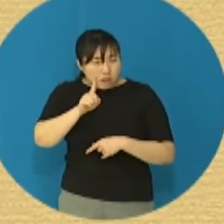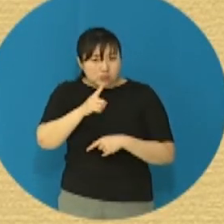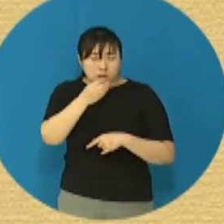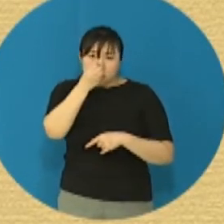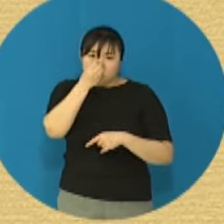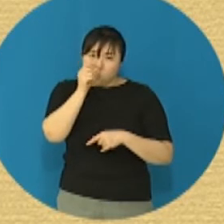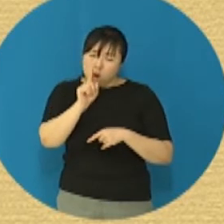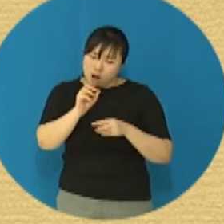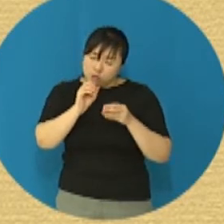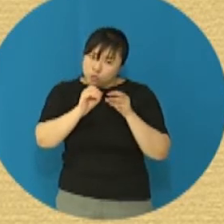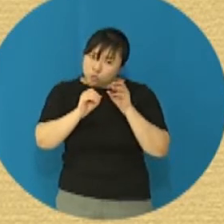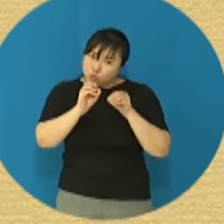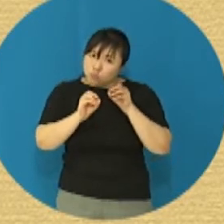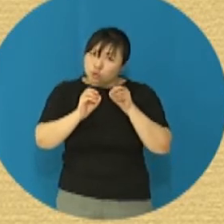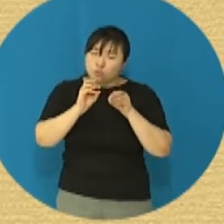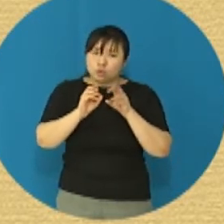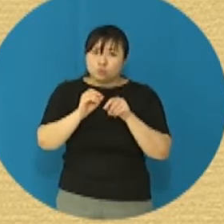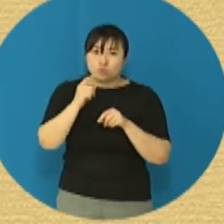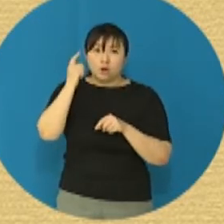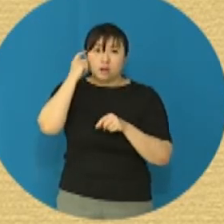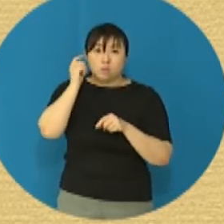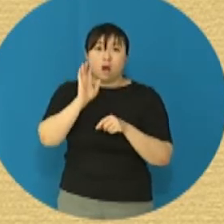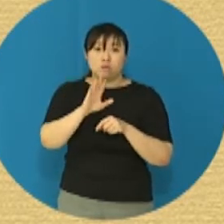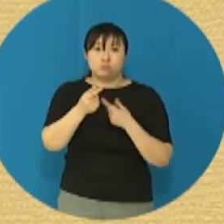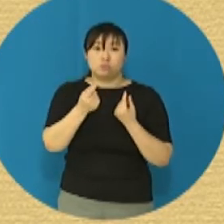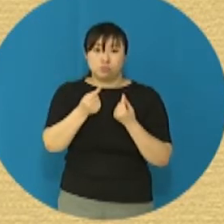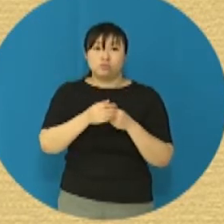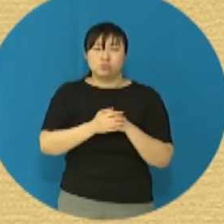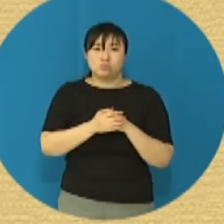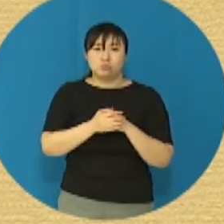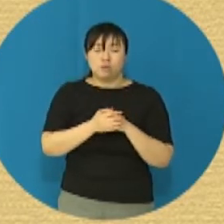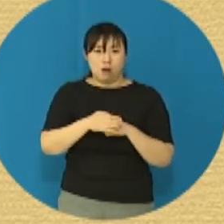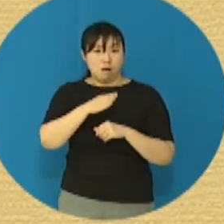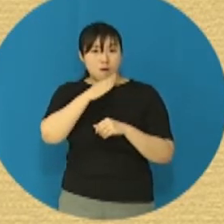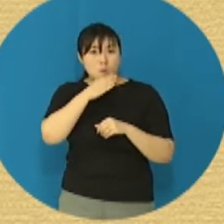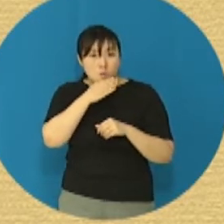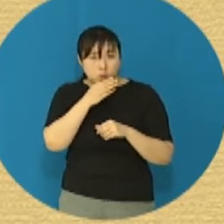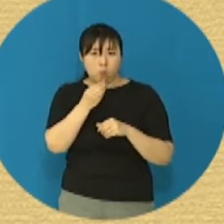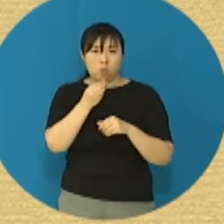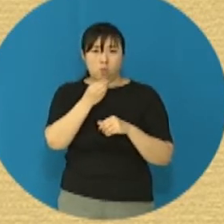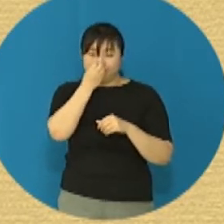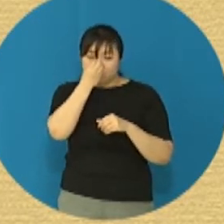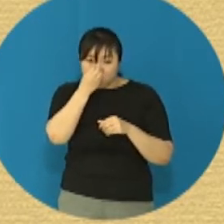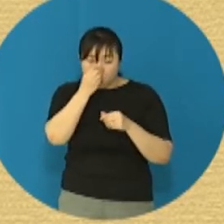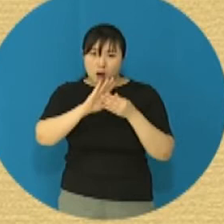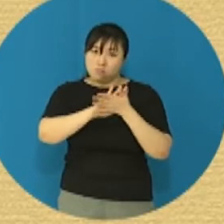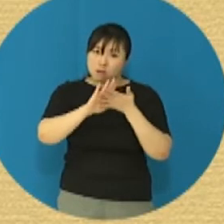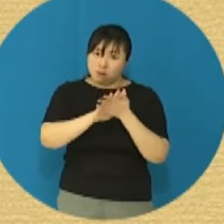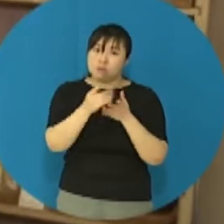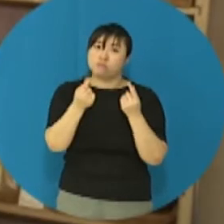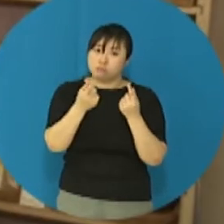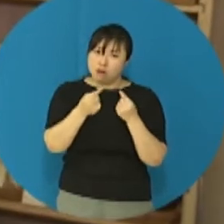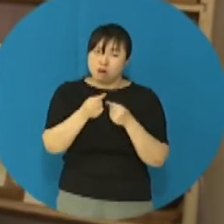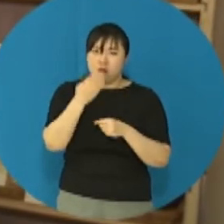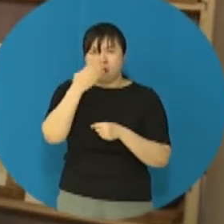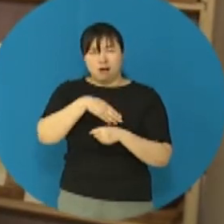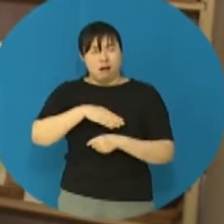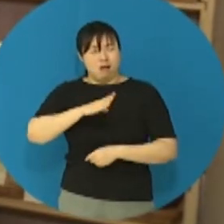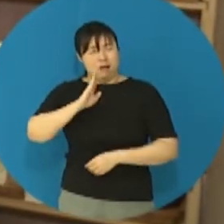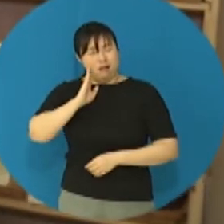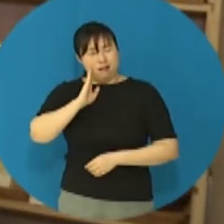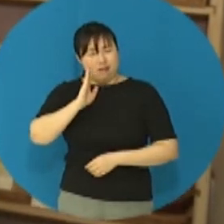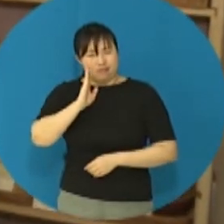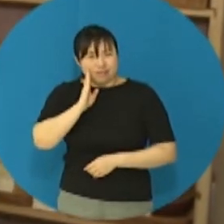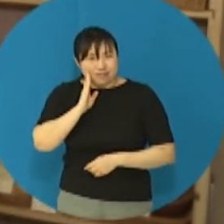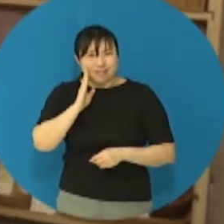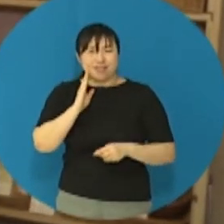ていうのも少し感じることができるんですよね。中におそらく果肉も入ってると思うんですが、これは